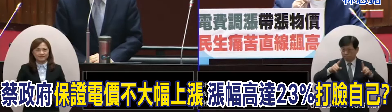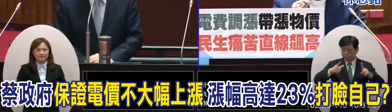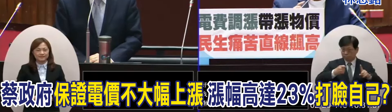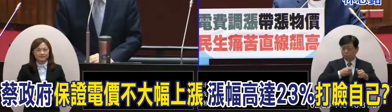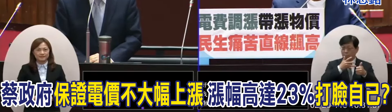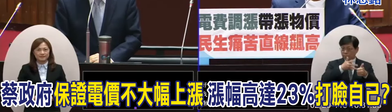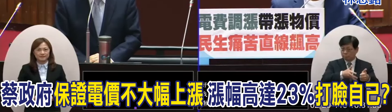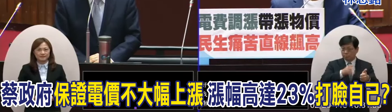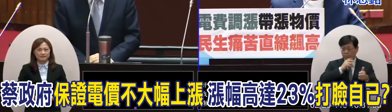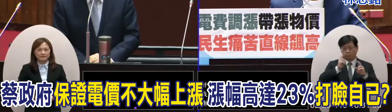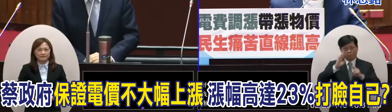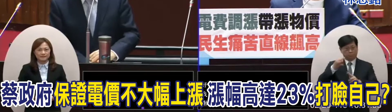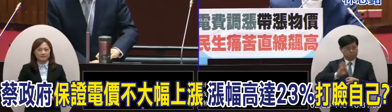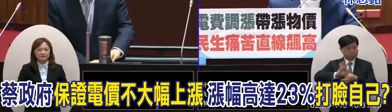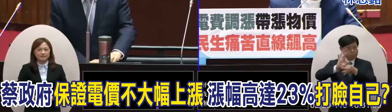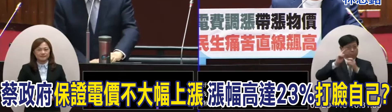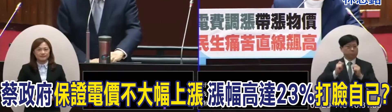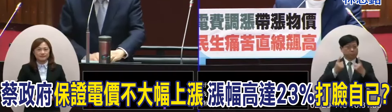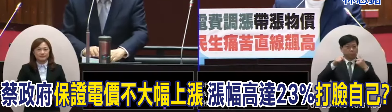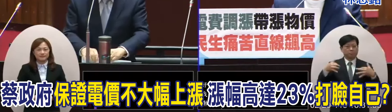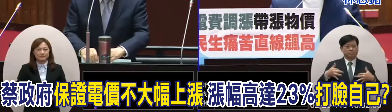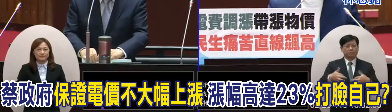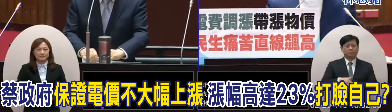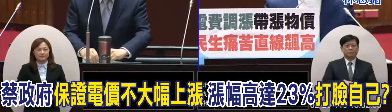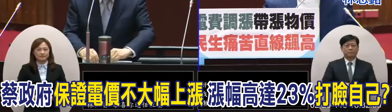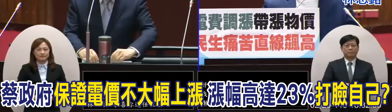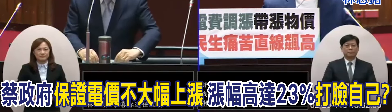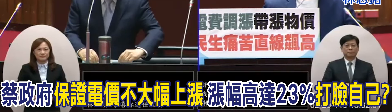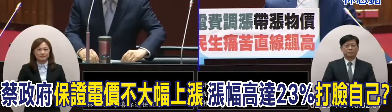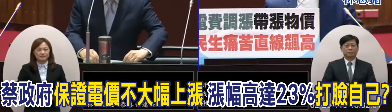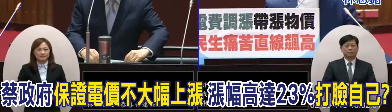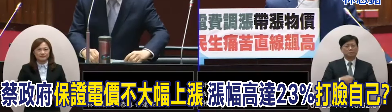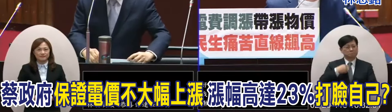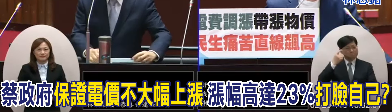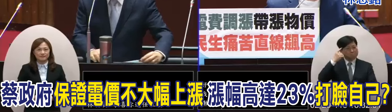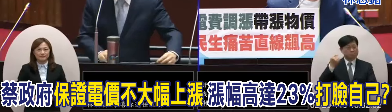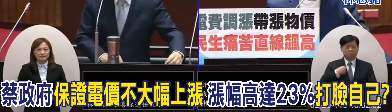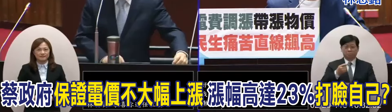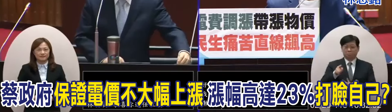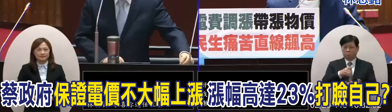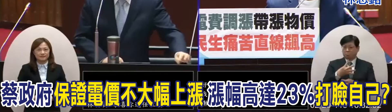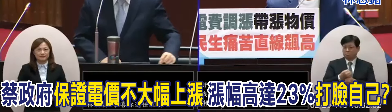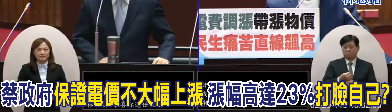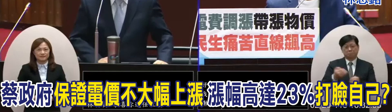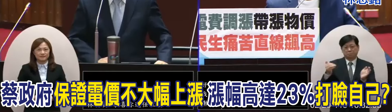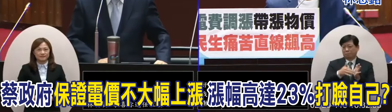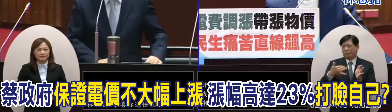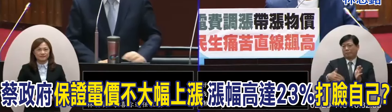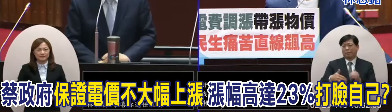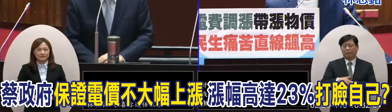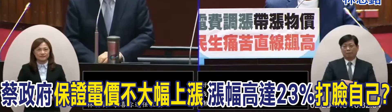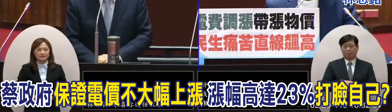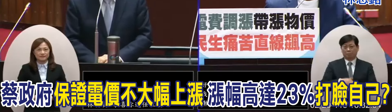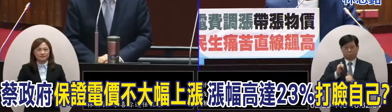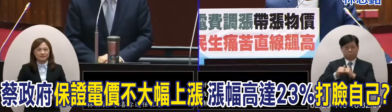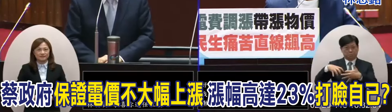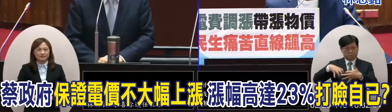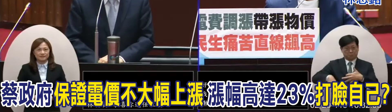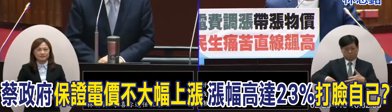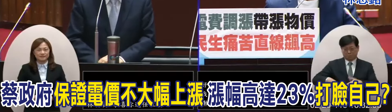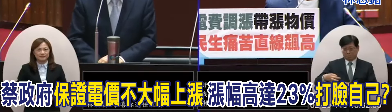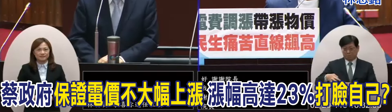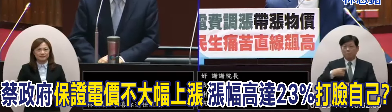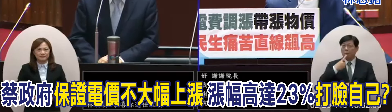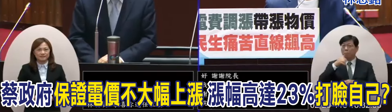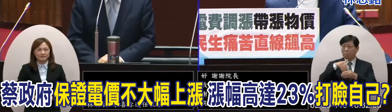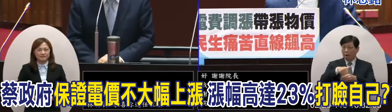跟您就电费调涨的问题了哈。想院长，元宵节都还没有到哈，民众口袋中的